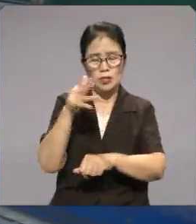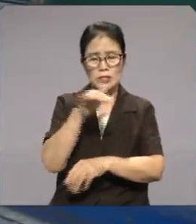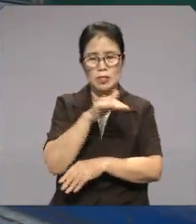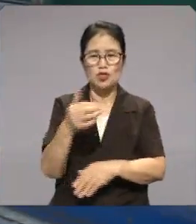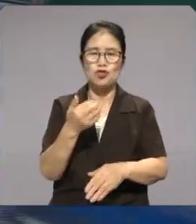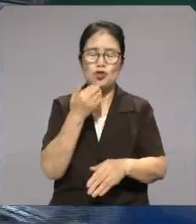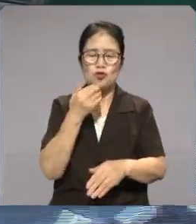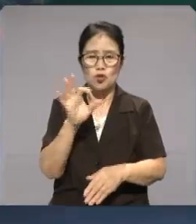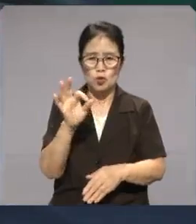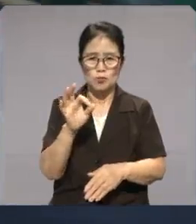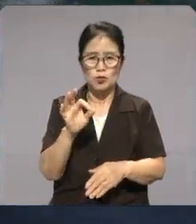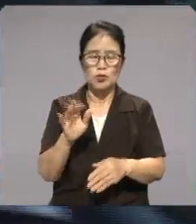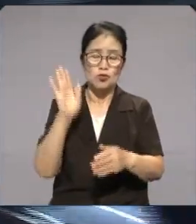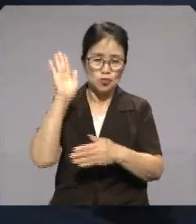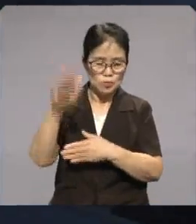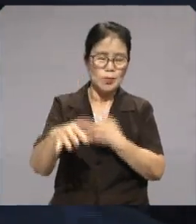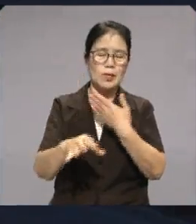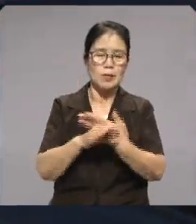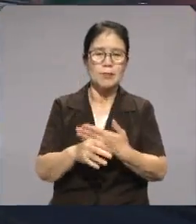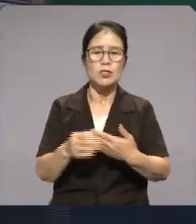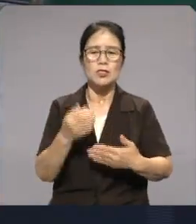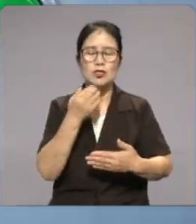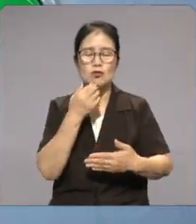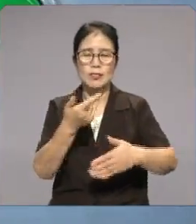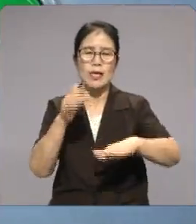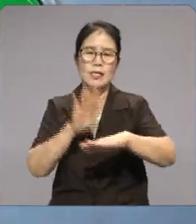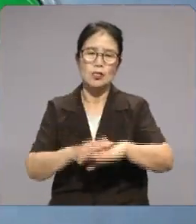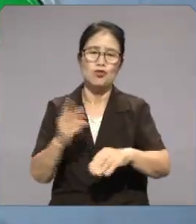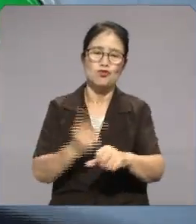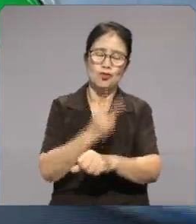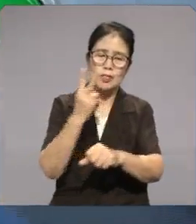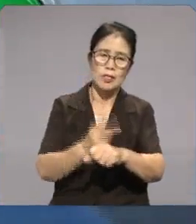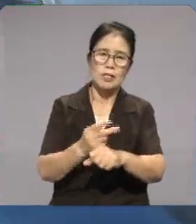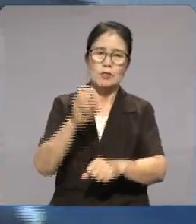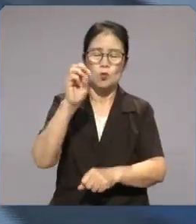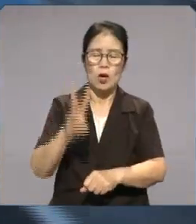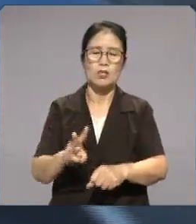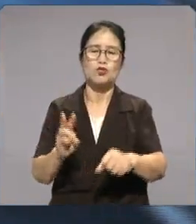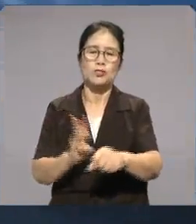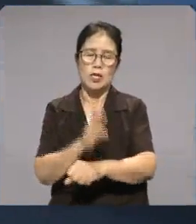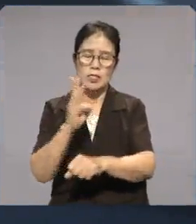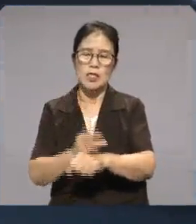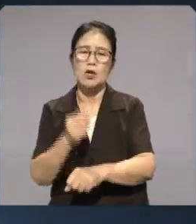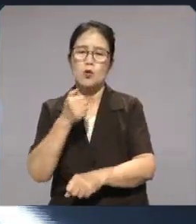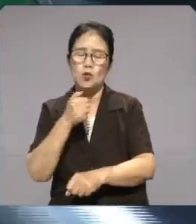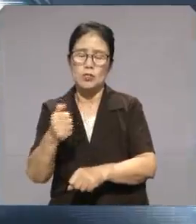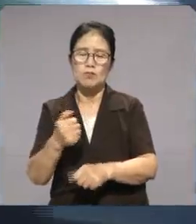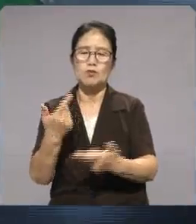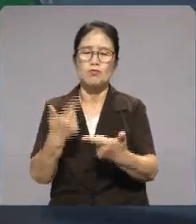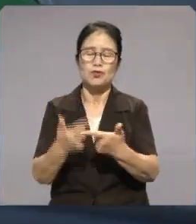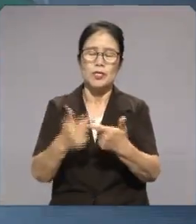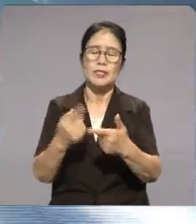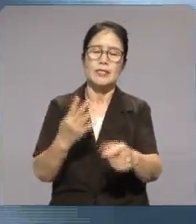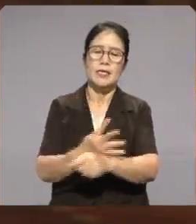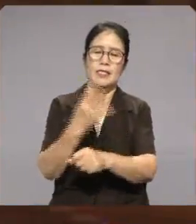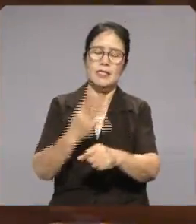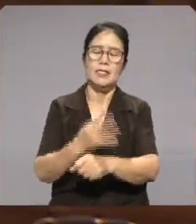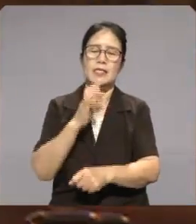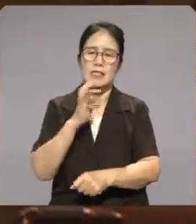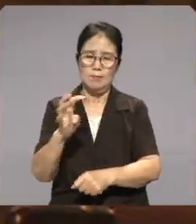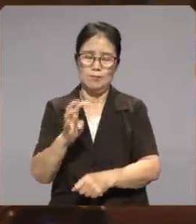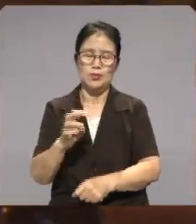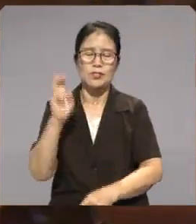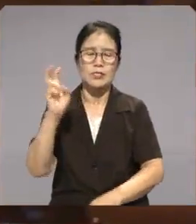기준으로 서울 요금소에서 출발한다면 서울에서 대전은 2시간, 광주는 3시간 50분, 부산은 4시간 40분이 걸릴